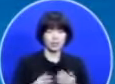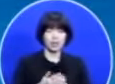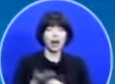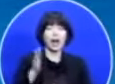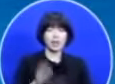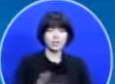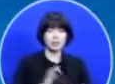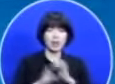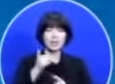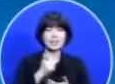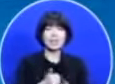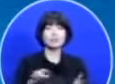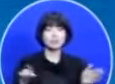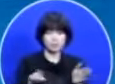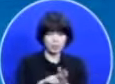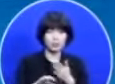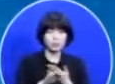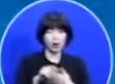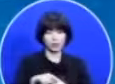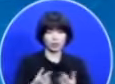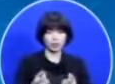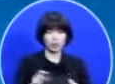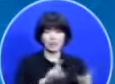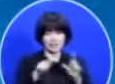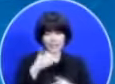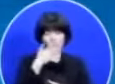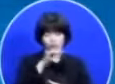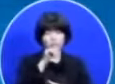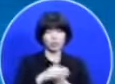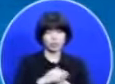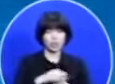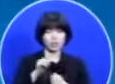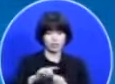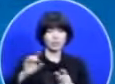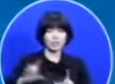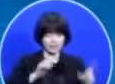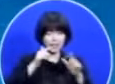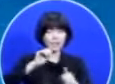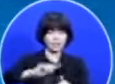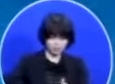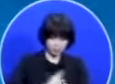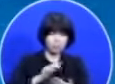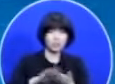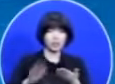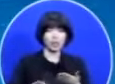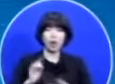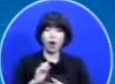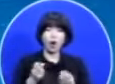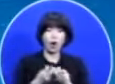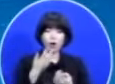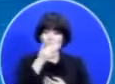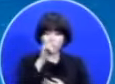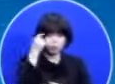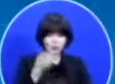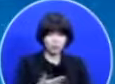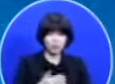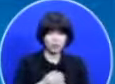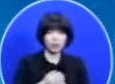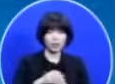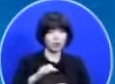예수님을 믿으면 그렇게 살 수 있습니다 그렇게 사라집니다 어떻게 그럴 수 있는 거죠